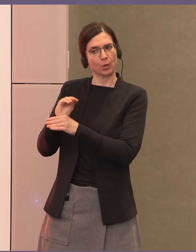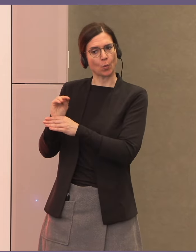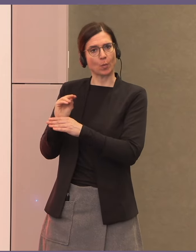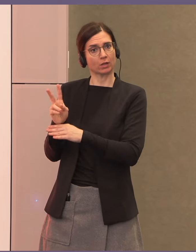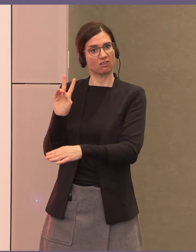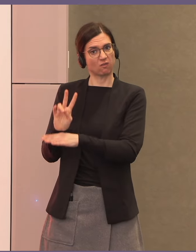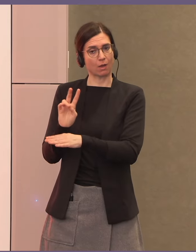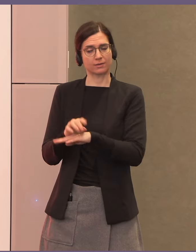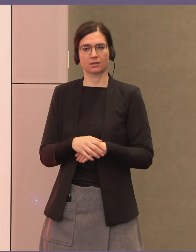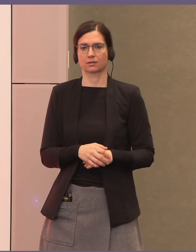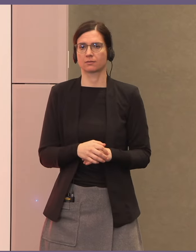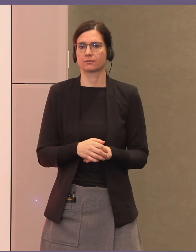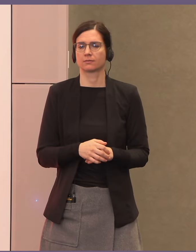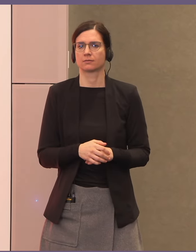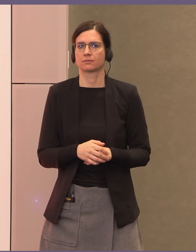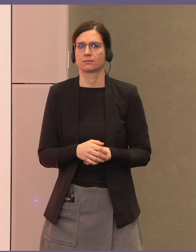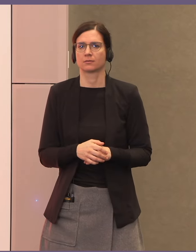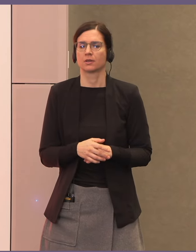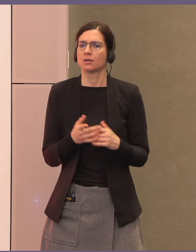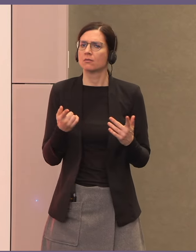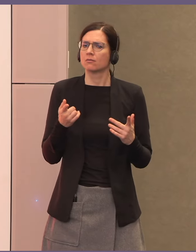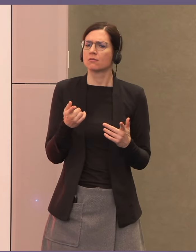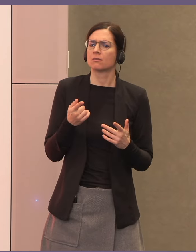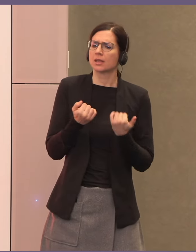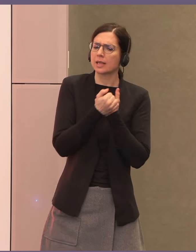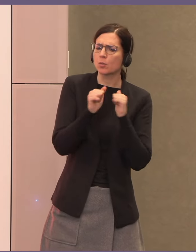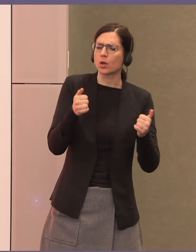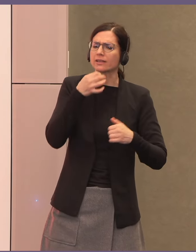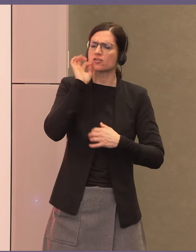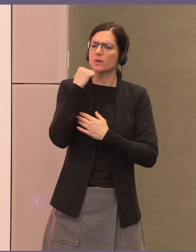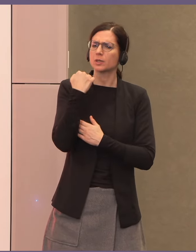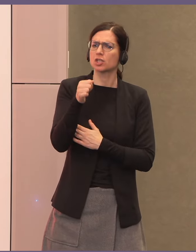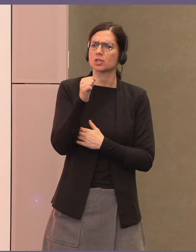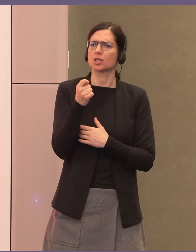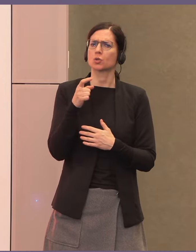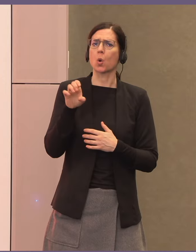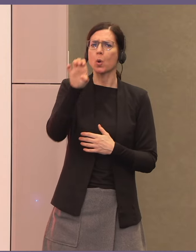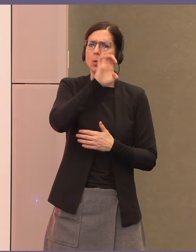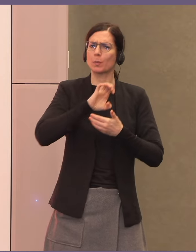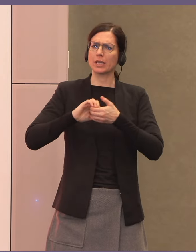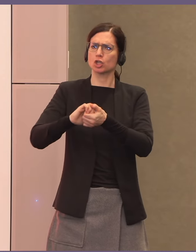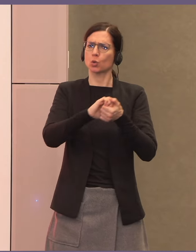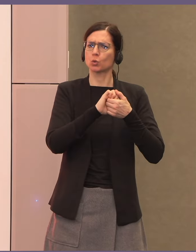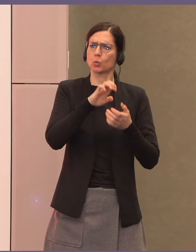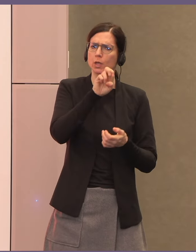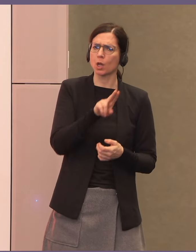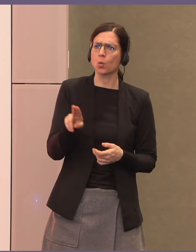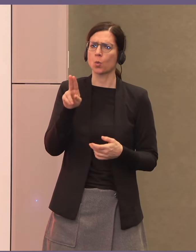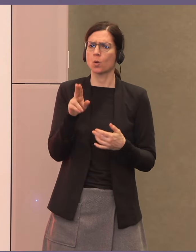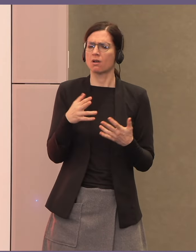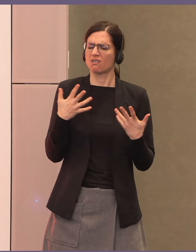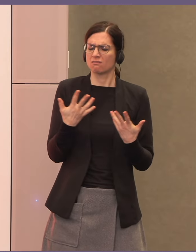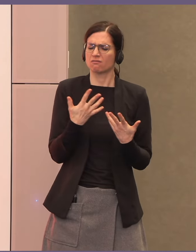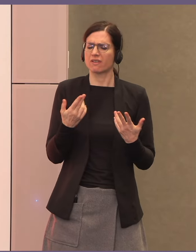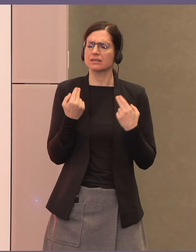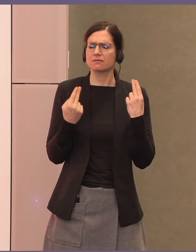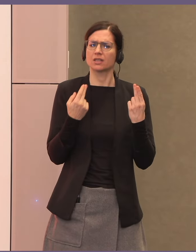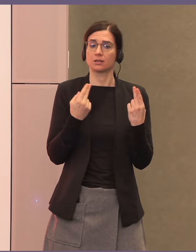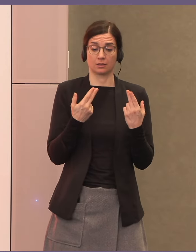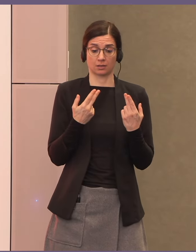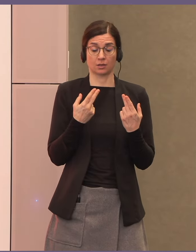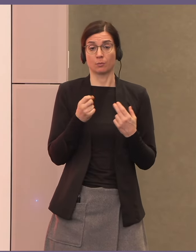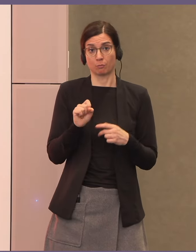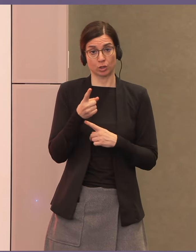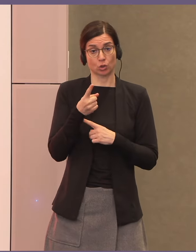Aber was ist der Beitrag zu einer demokratischen und feministischen Europäischen Union, insbesondere jetzt in diesem Jahr,